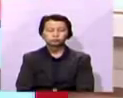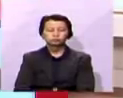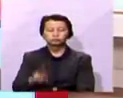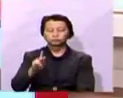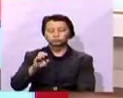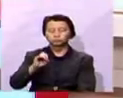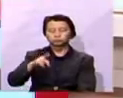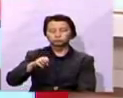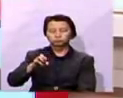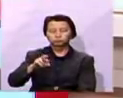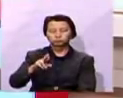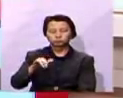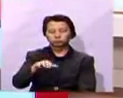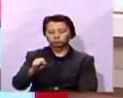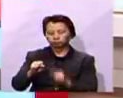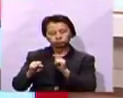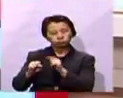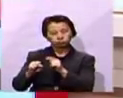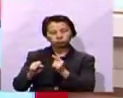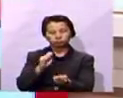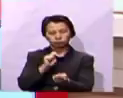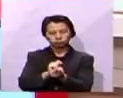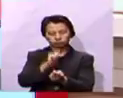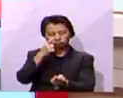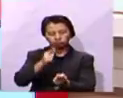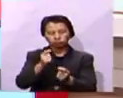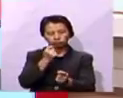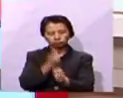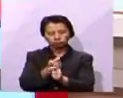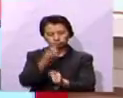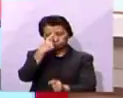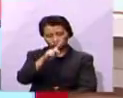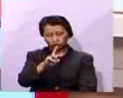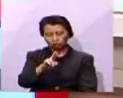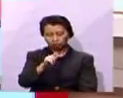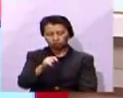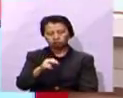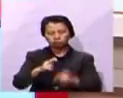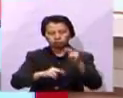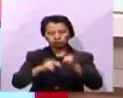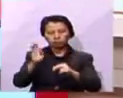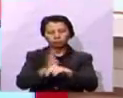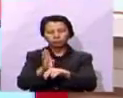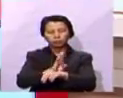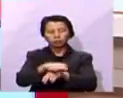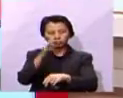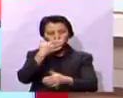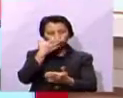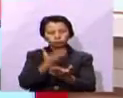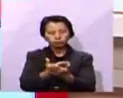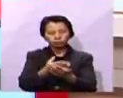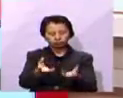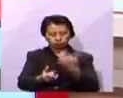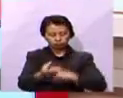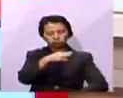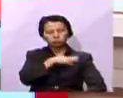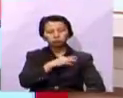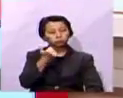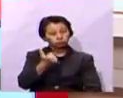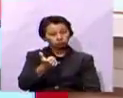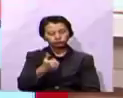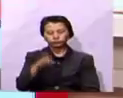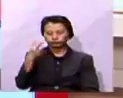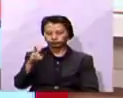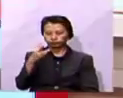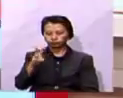Koperasi merupakan wadah serta platform yang tepat bagi warga rukun tetangga membina jaringan perniagaan lebih mapan yang memberi pulangan tinggi.